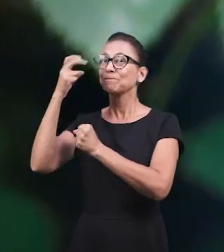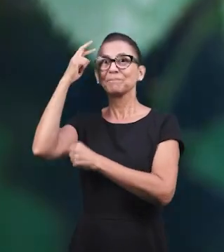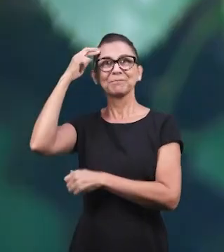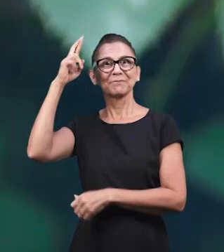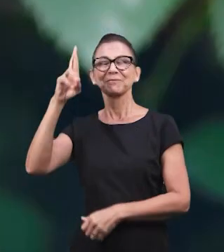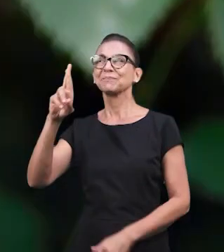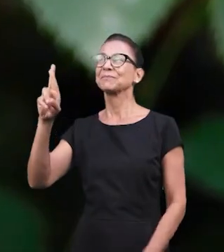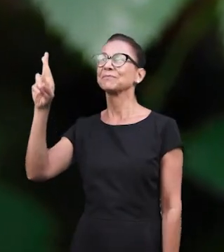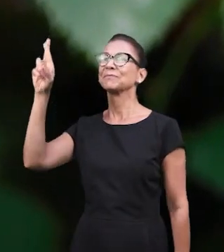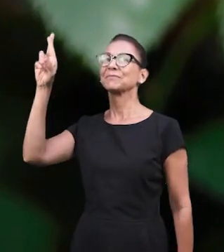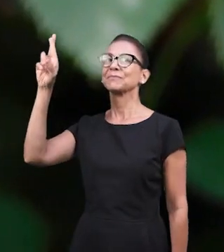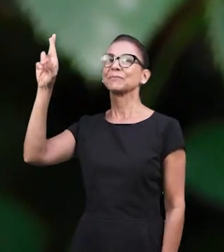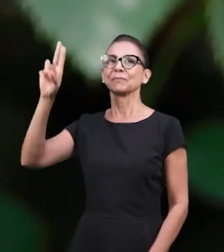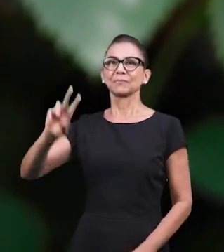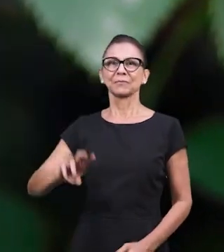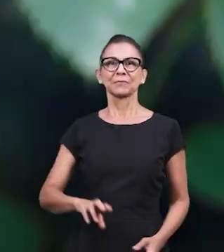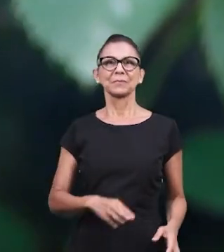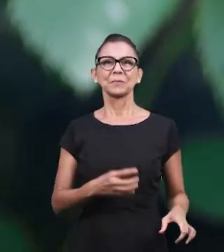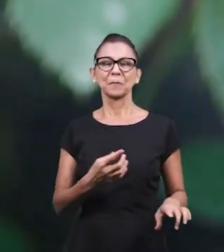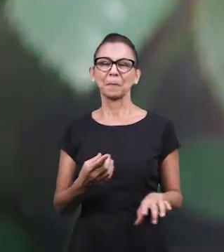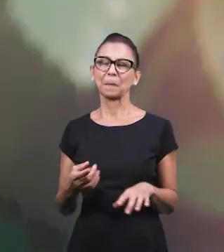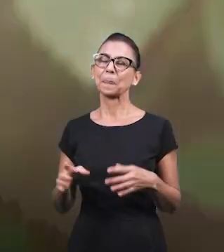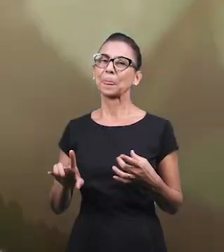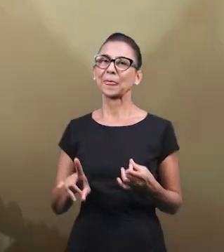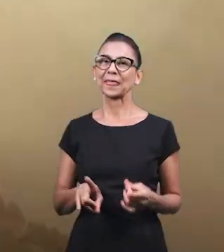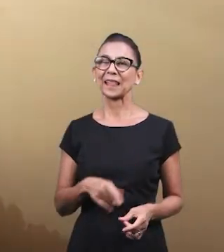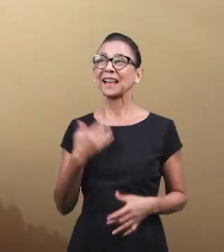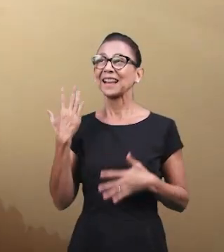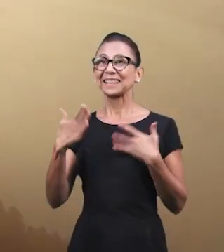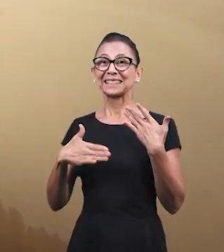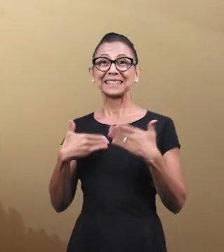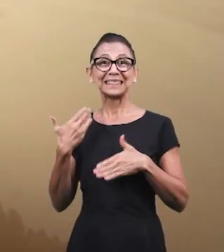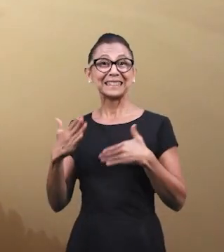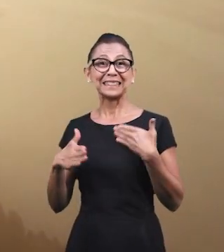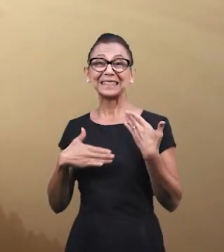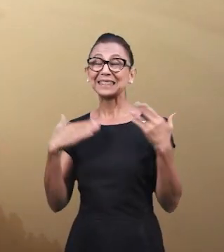силою господа о